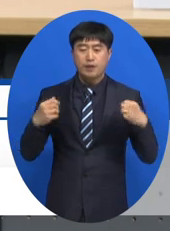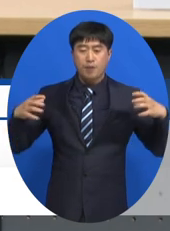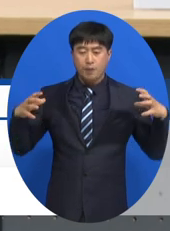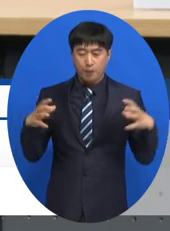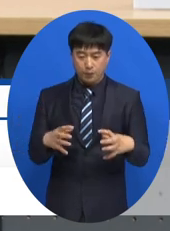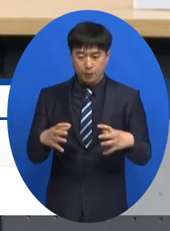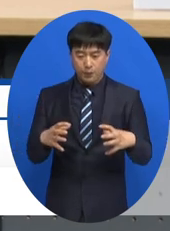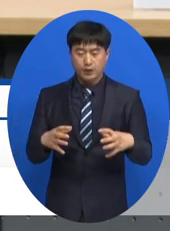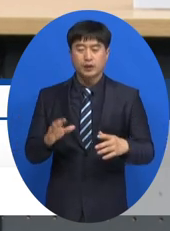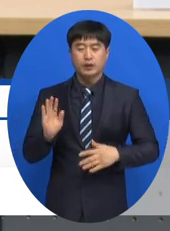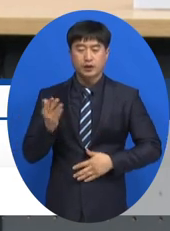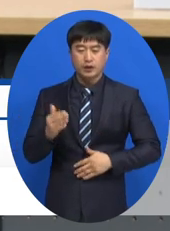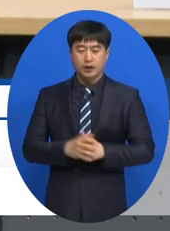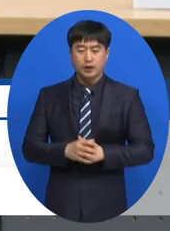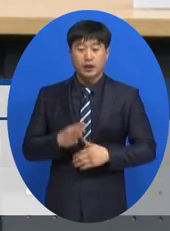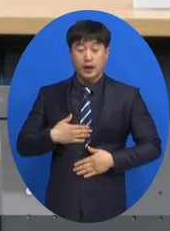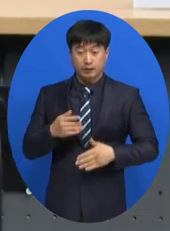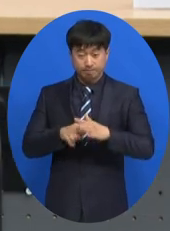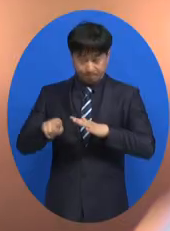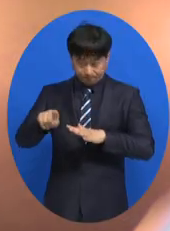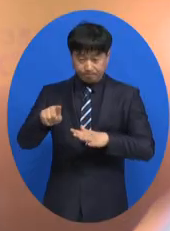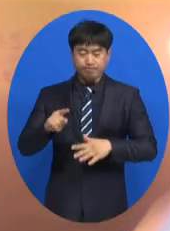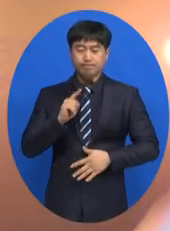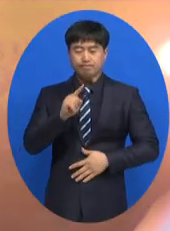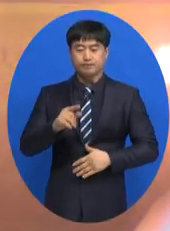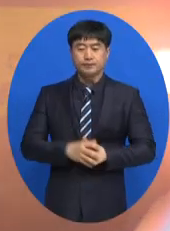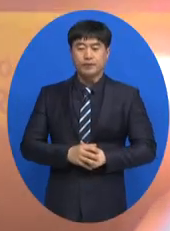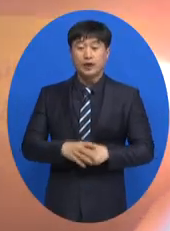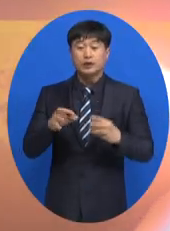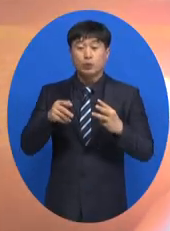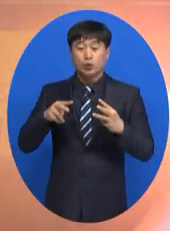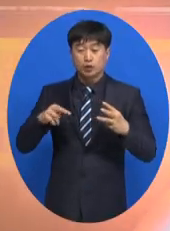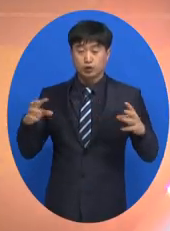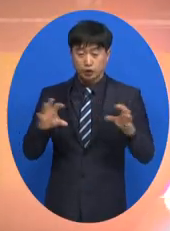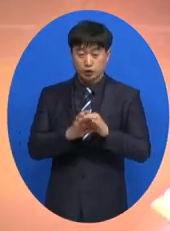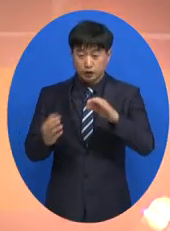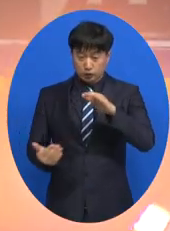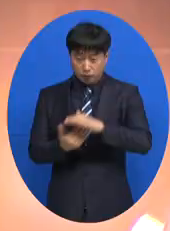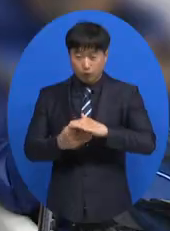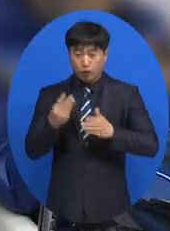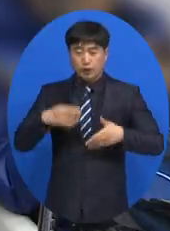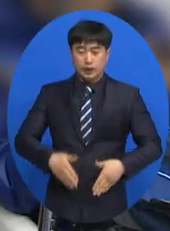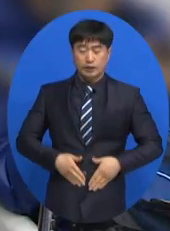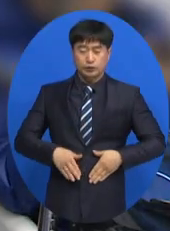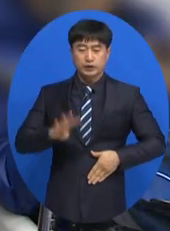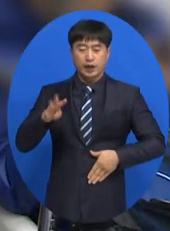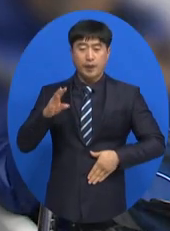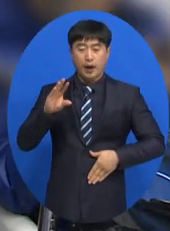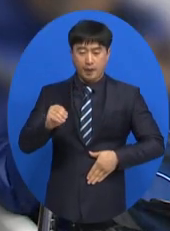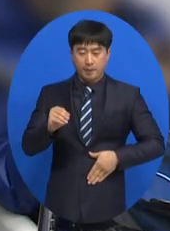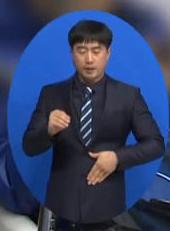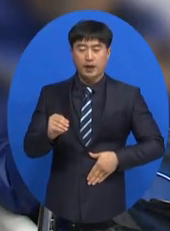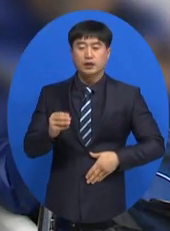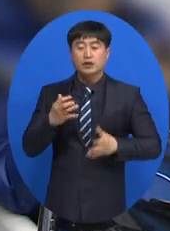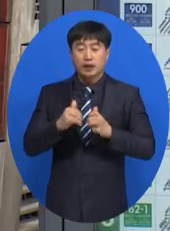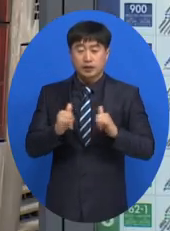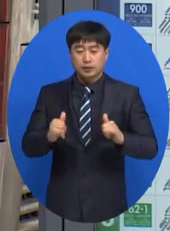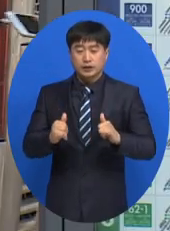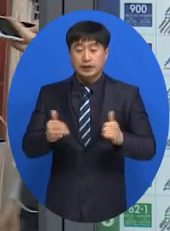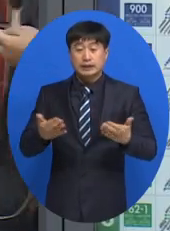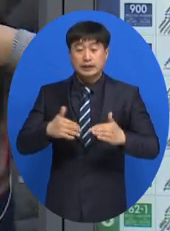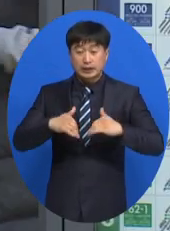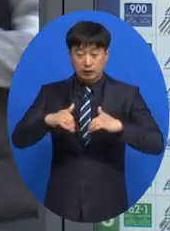그렇게 해야 되겠습니다. 제가 앞장서겠습니다. 3호선 연장이 실현되면 경기 남부 400만 도민들의 출퇴근이